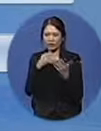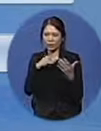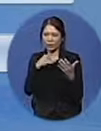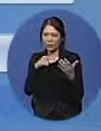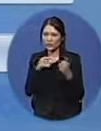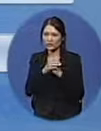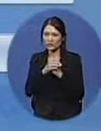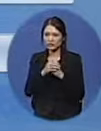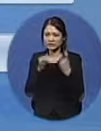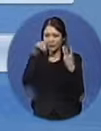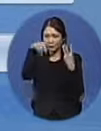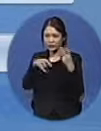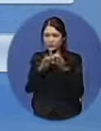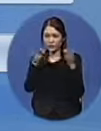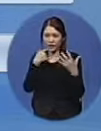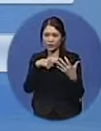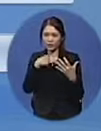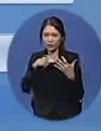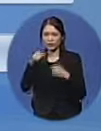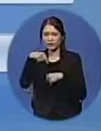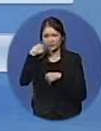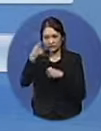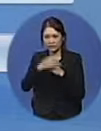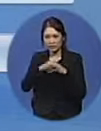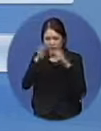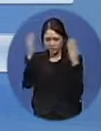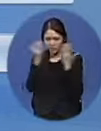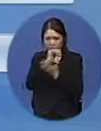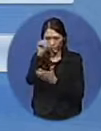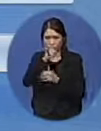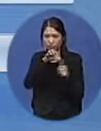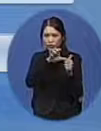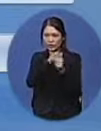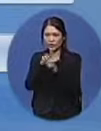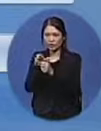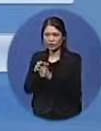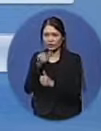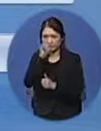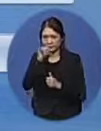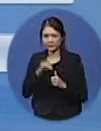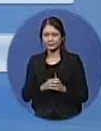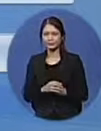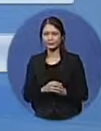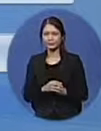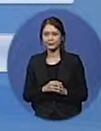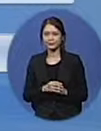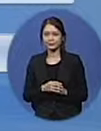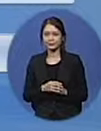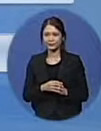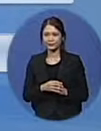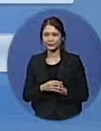10월 3주간의 교육을 거쳐 정부 21개 부처에 배치됩니다.